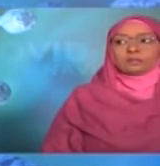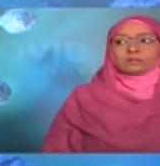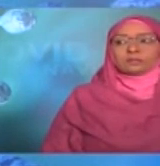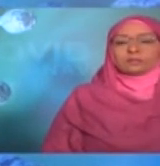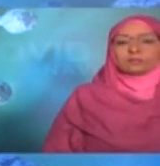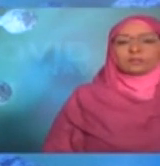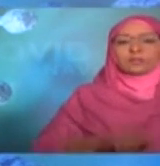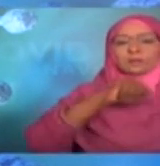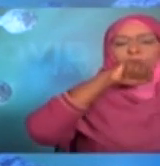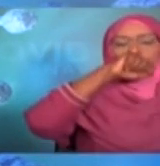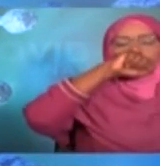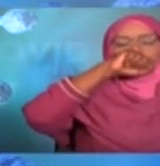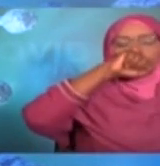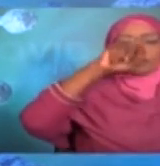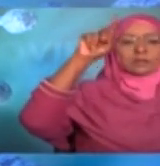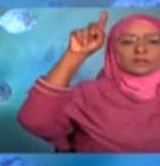بسم الله الرحمن الرحيم.